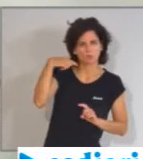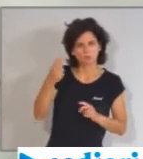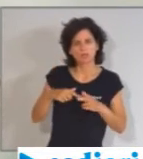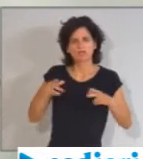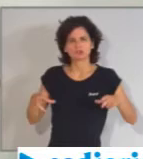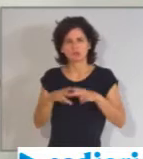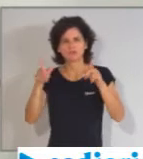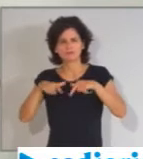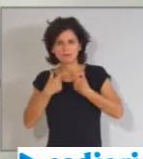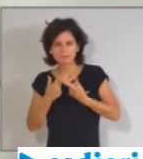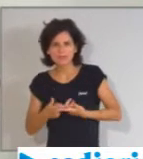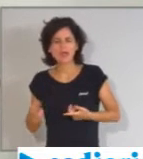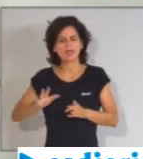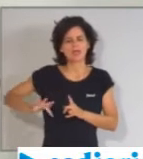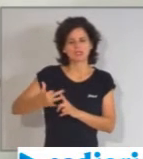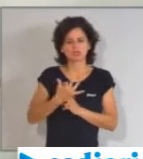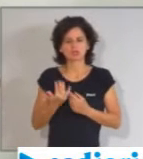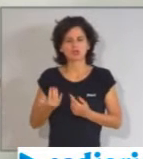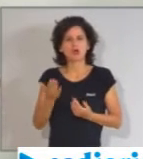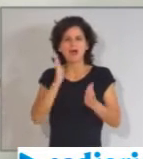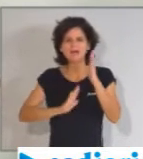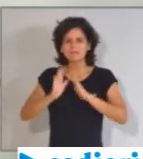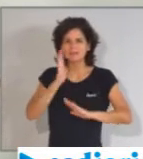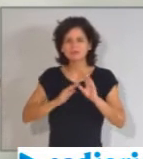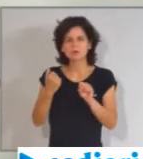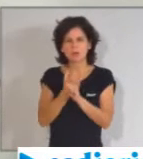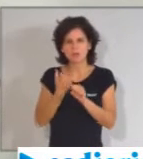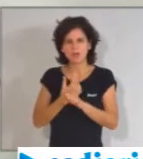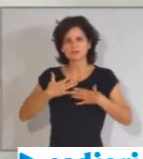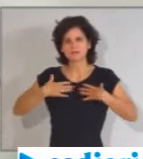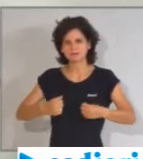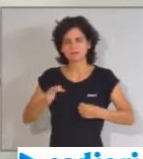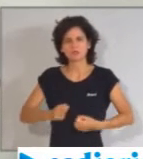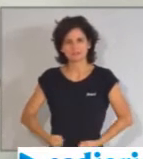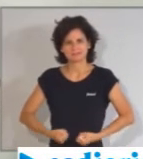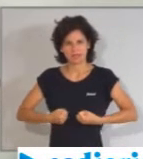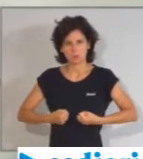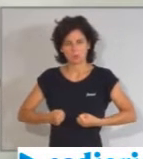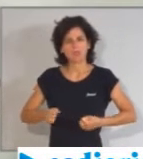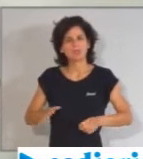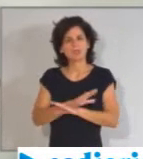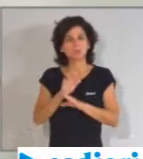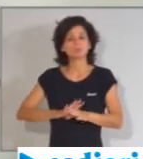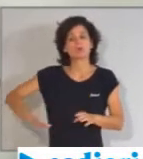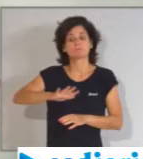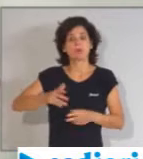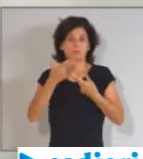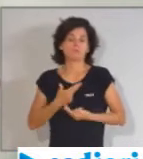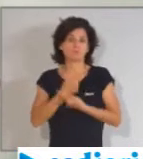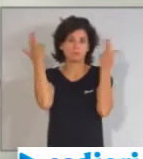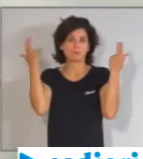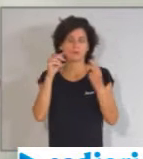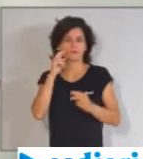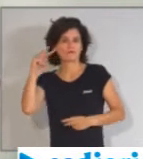el sociofamiliar i l'entorn afectiu, el laboral, el sanitari i de la salut i, finalment, el de l'espai públic amb perspectiva